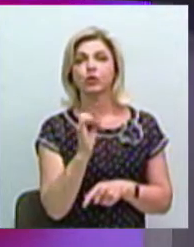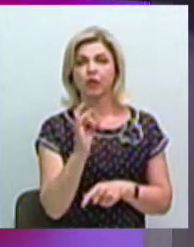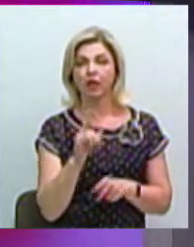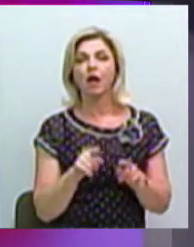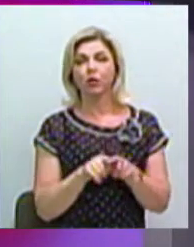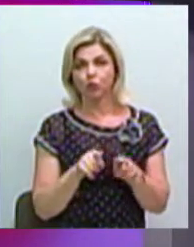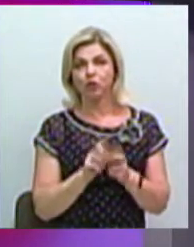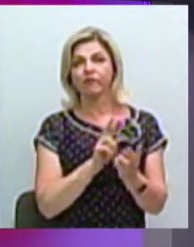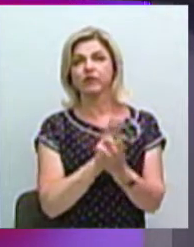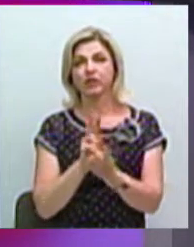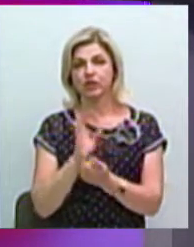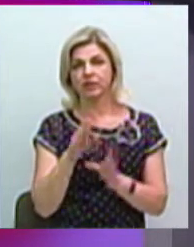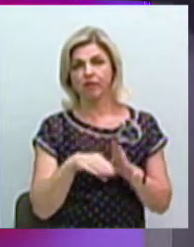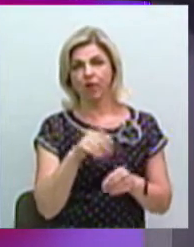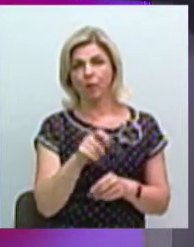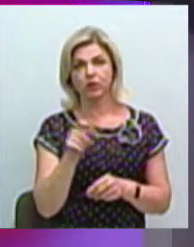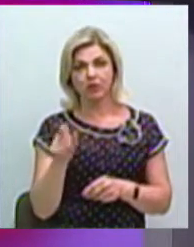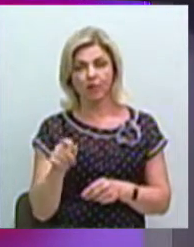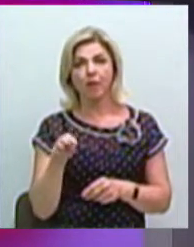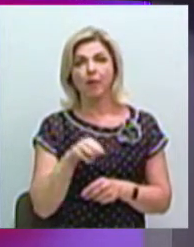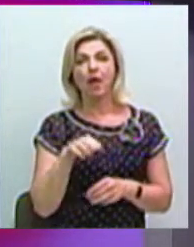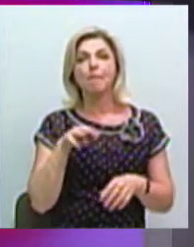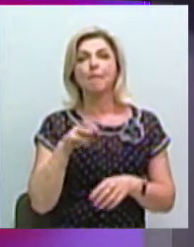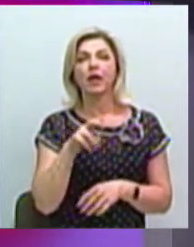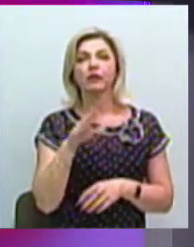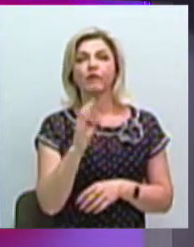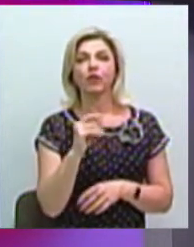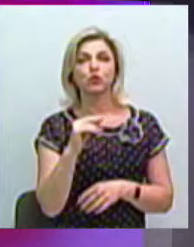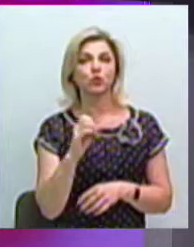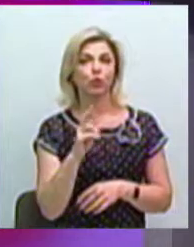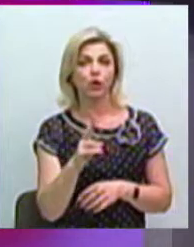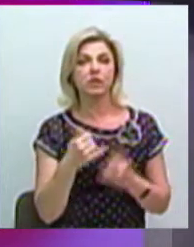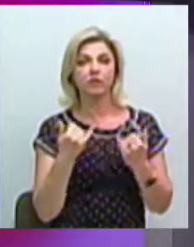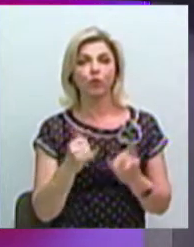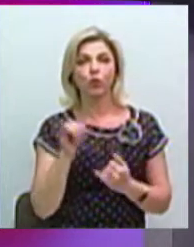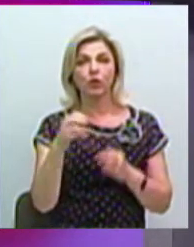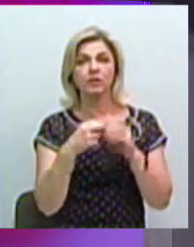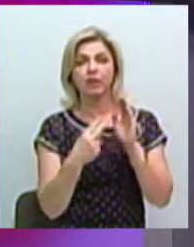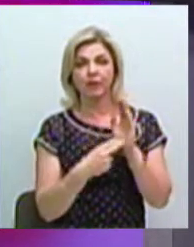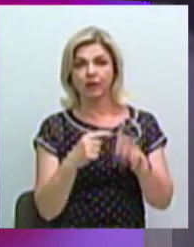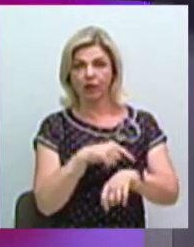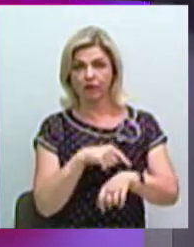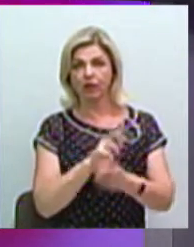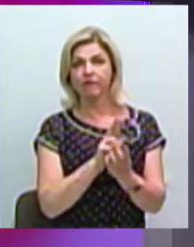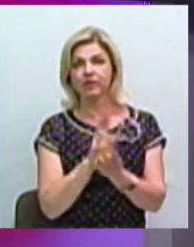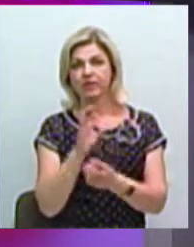який також зустрічається з виборцями. Михайло Медведчук, сьогодні в нього о 17-й зустріч з